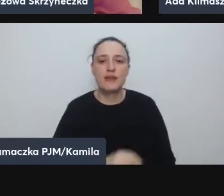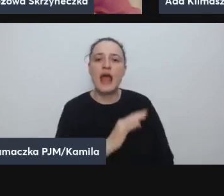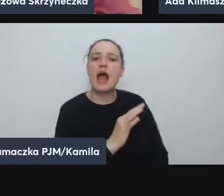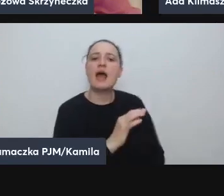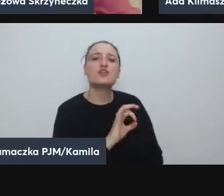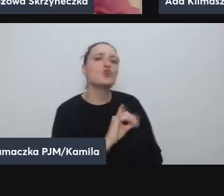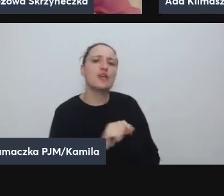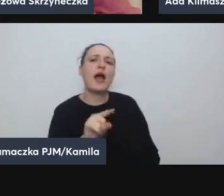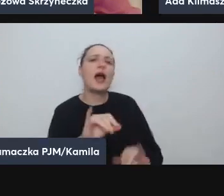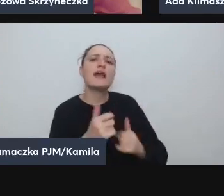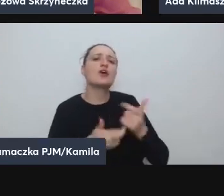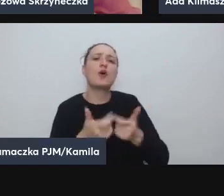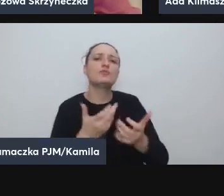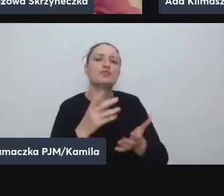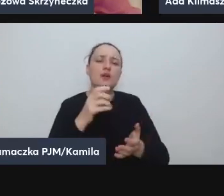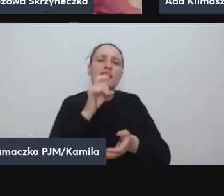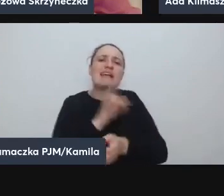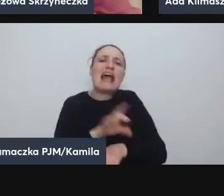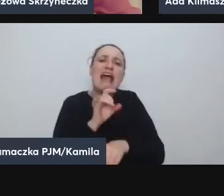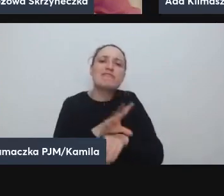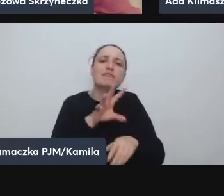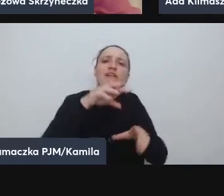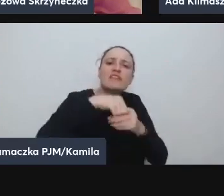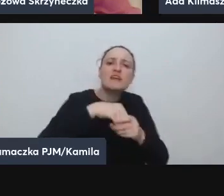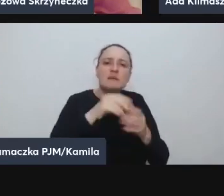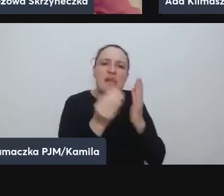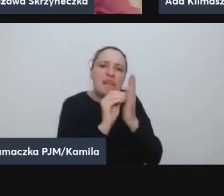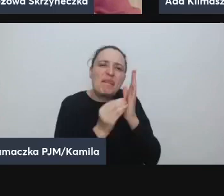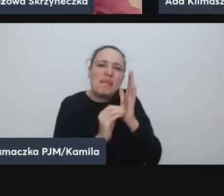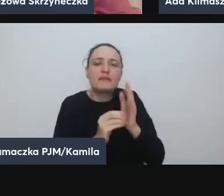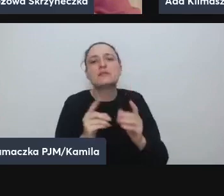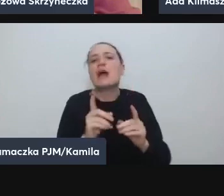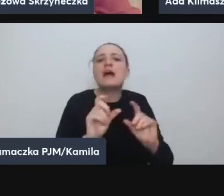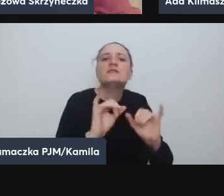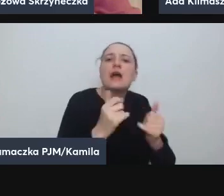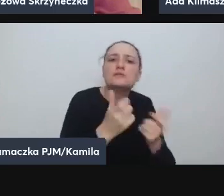skrzepami? Kombinuję. Okej, a z czego? Kiślami, farbą,